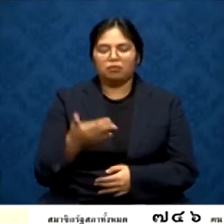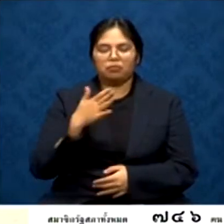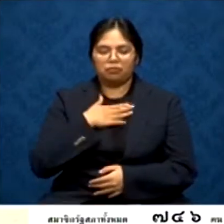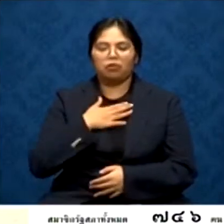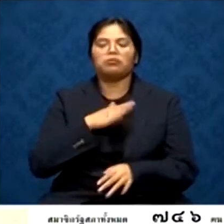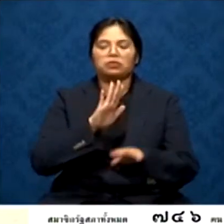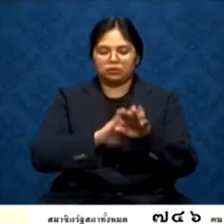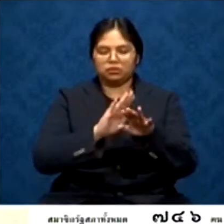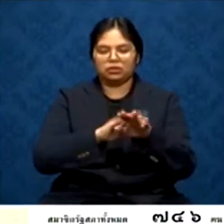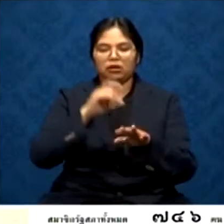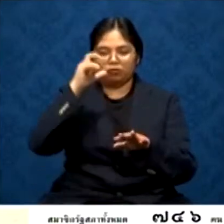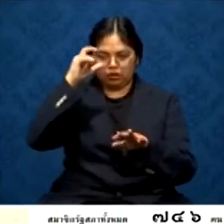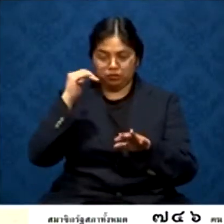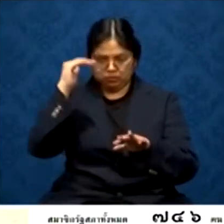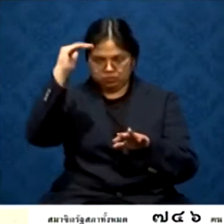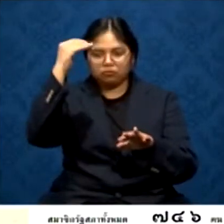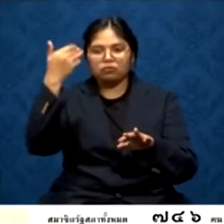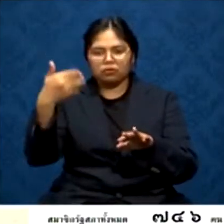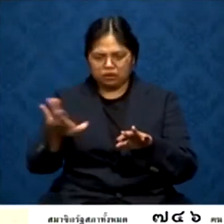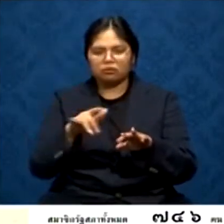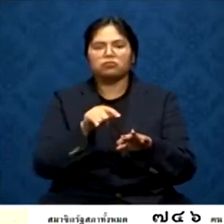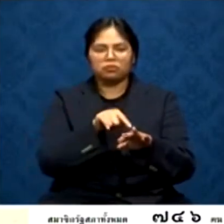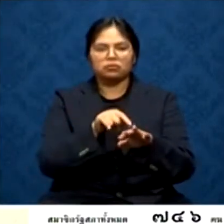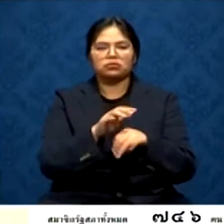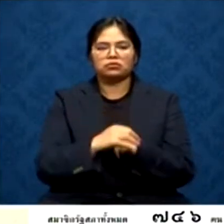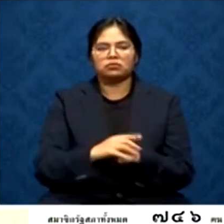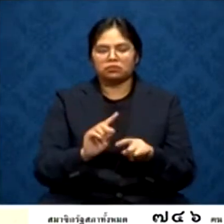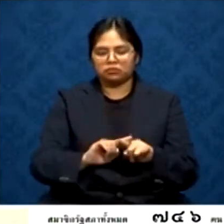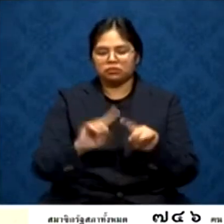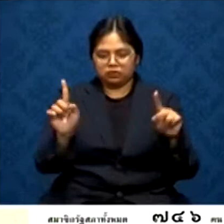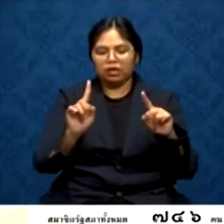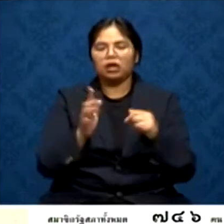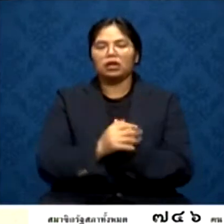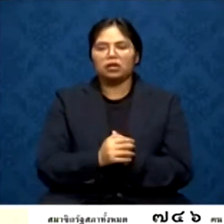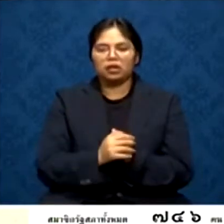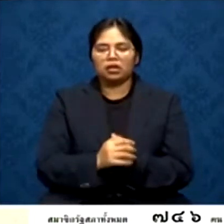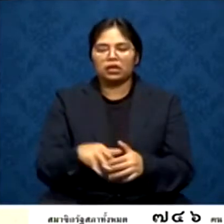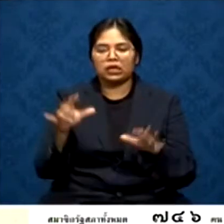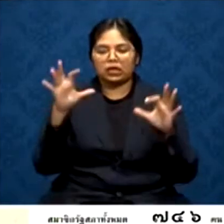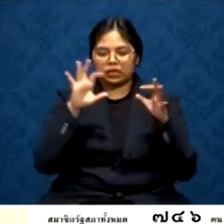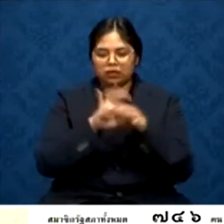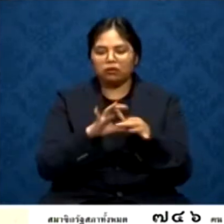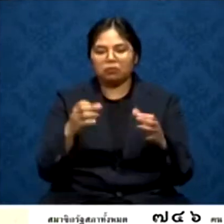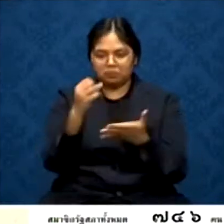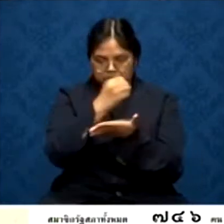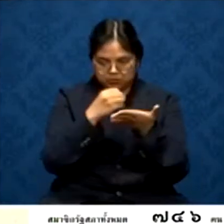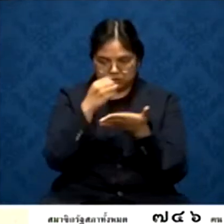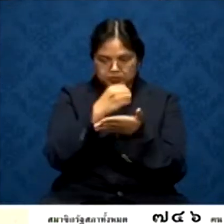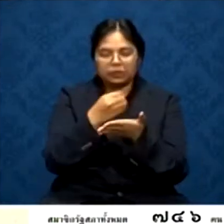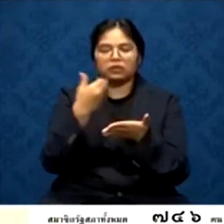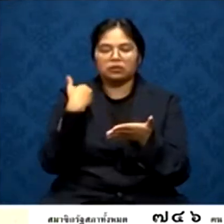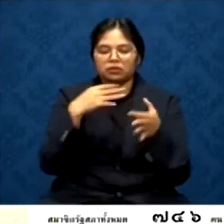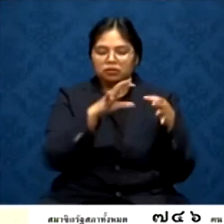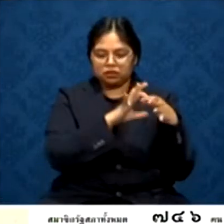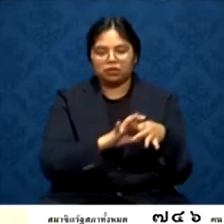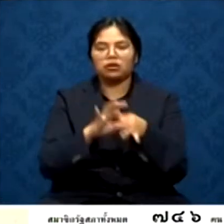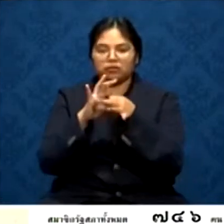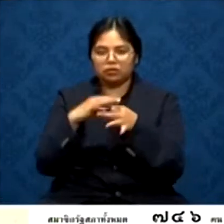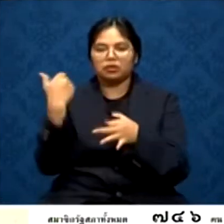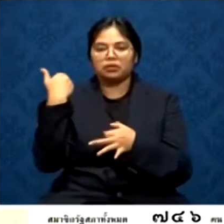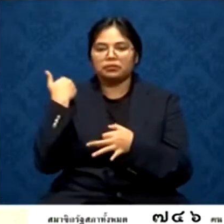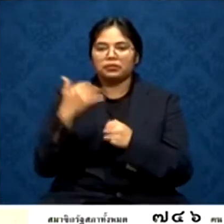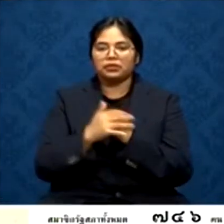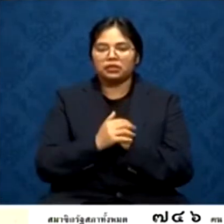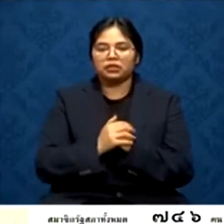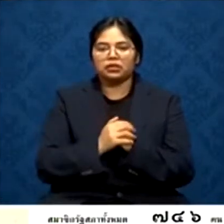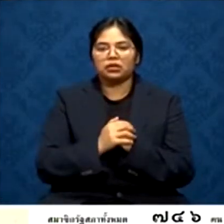ล้วนะครับแต่ว่ายังเห็นว่าประเด็นของเรื่องยาเสพติดแล้วมันกัดเกี่ยวเนื่องท่านบอกว่าจะให้รั